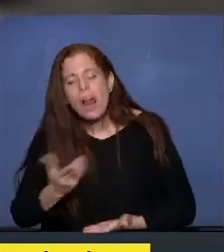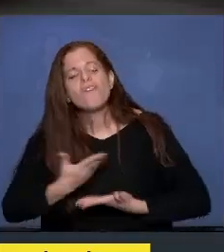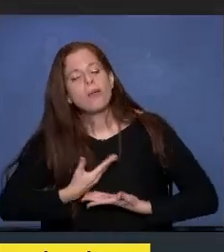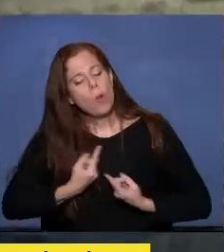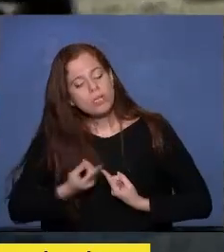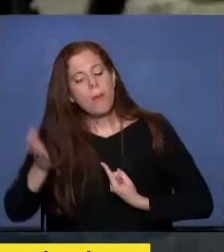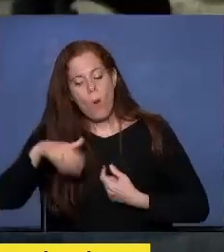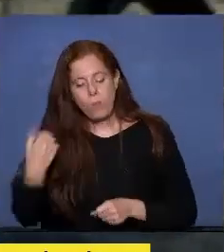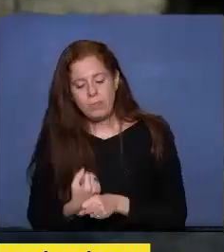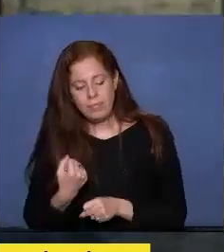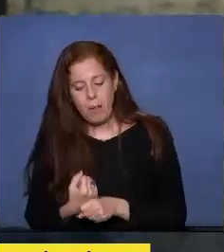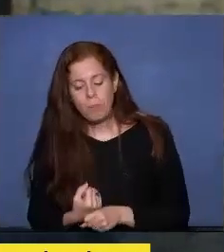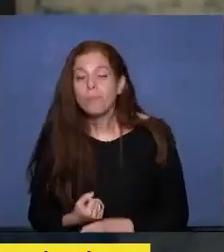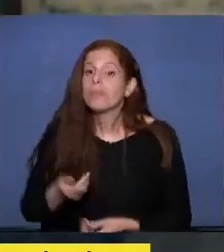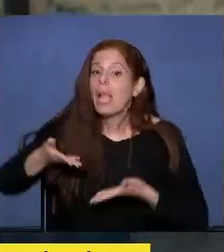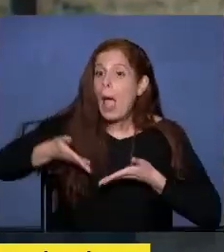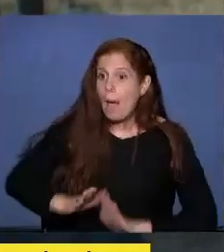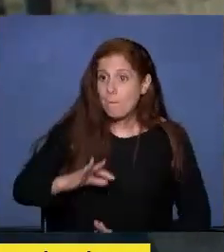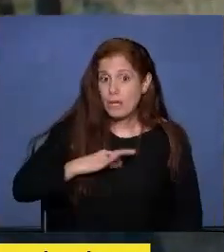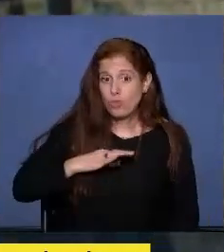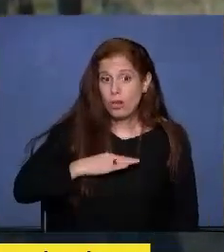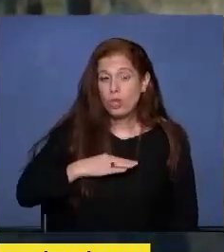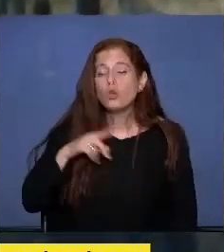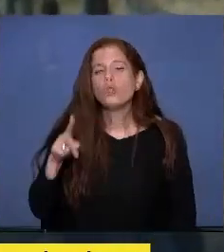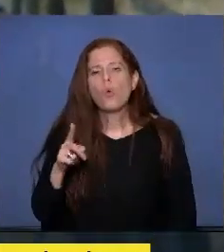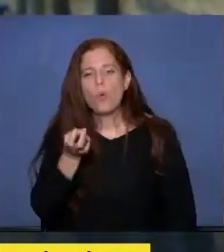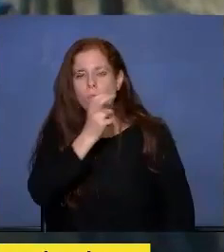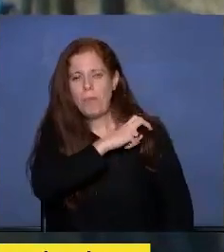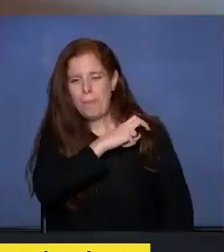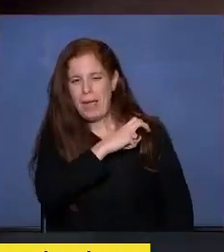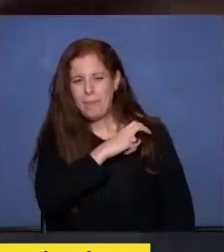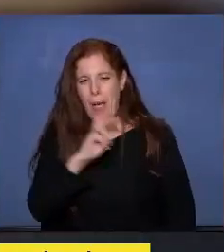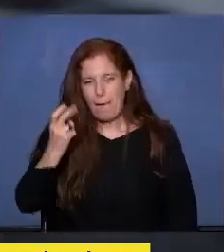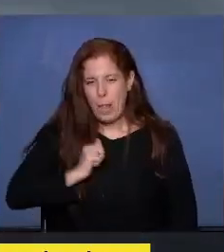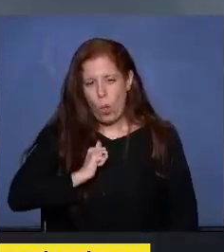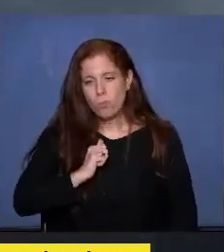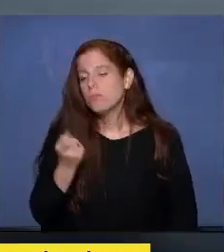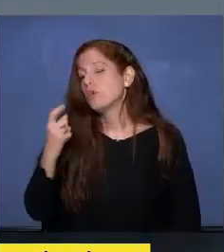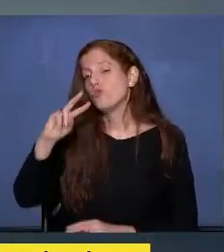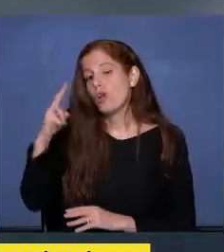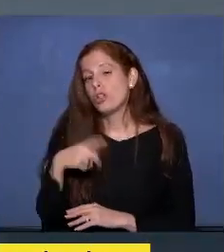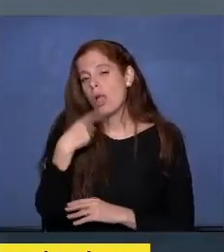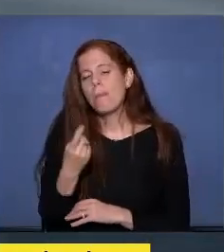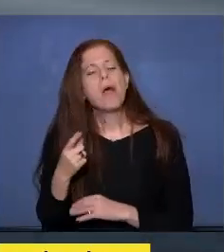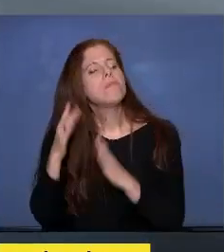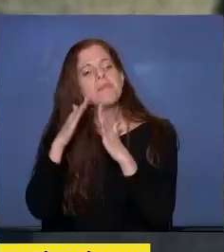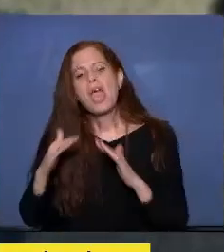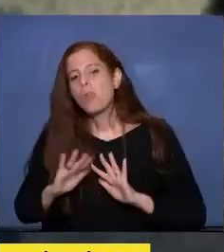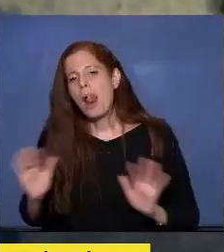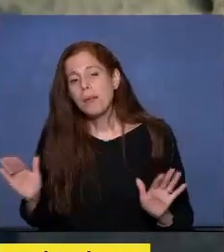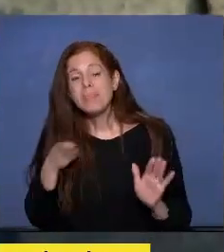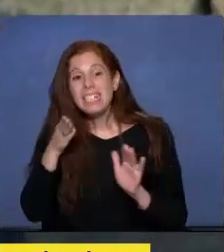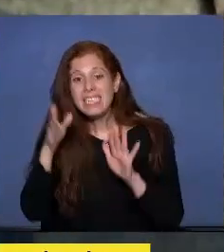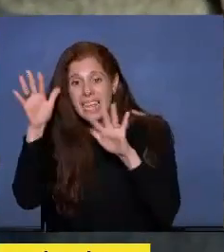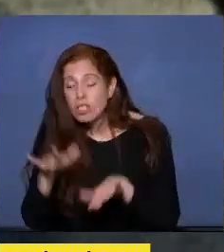נוספת. הבן שלי, שהוא מפה מילואים, בערך בשבוע השני אמר, אין אוהלים, אנחנו ניכנס לגשם, אין אוהלים.